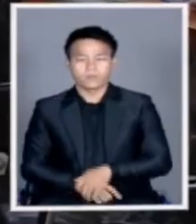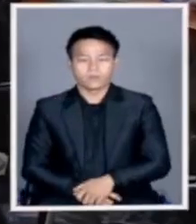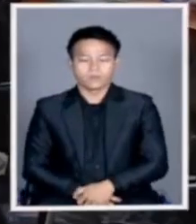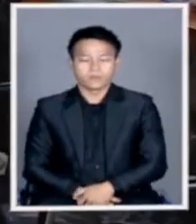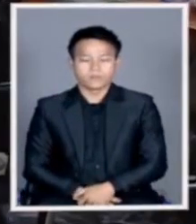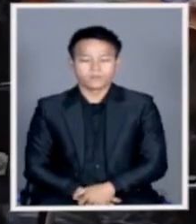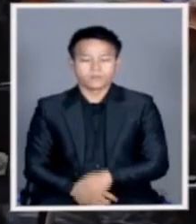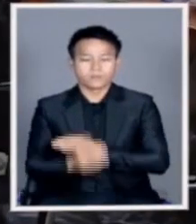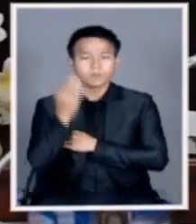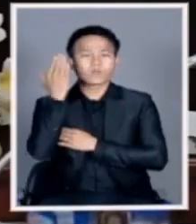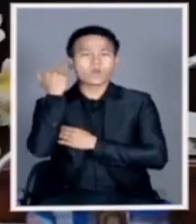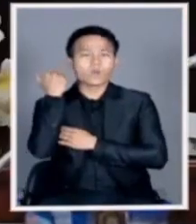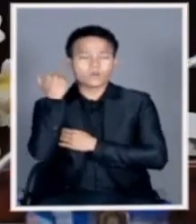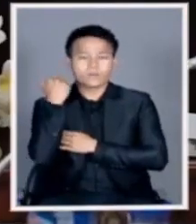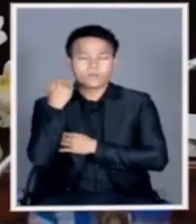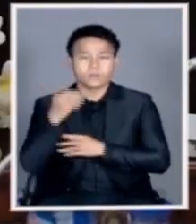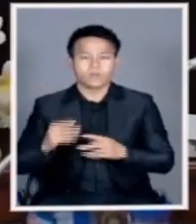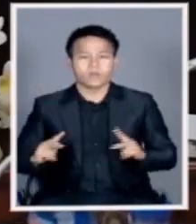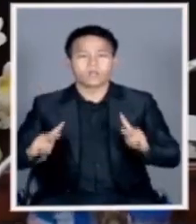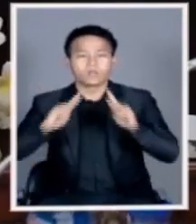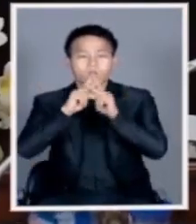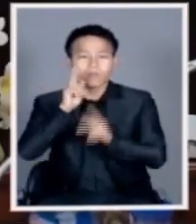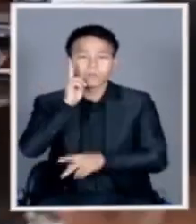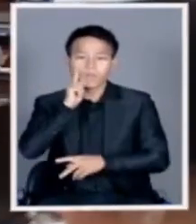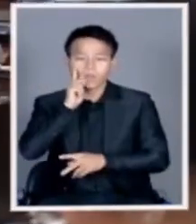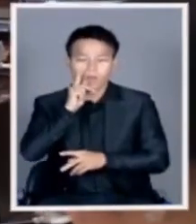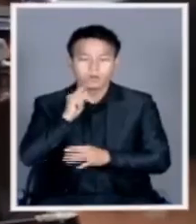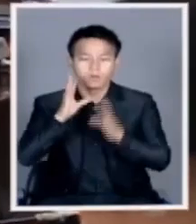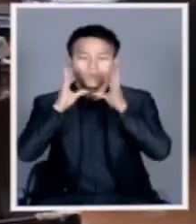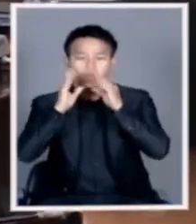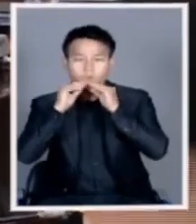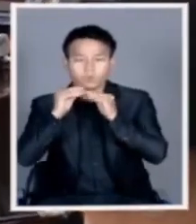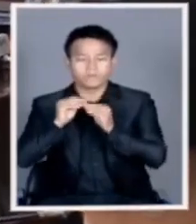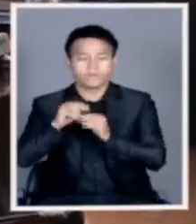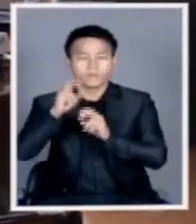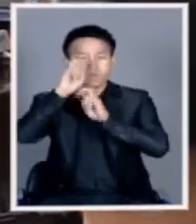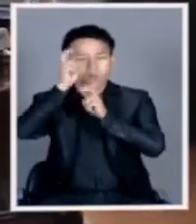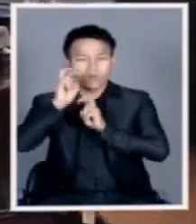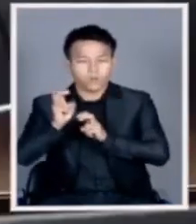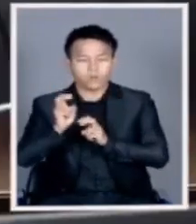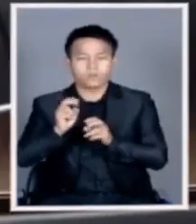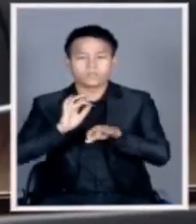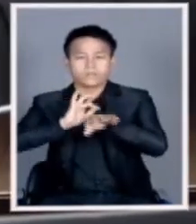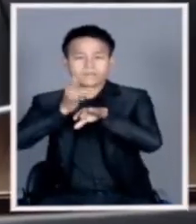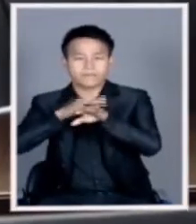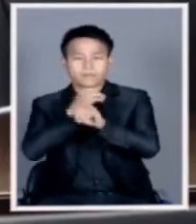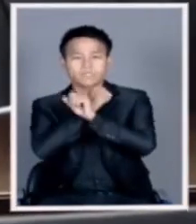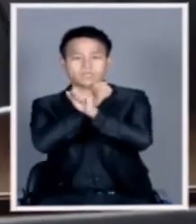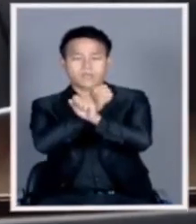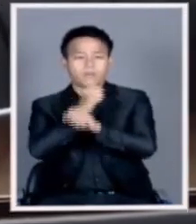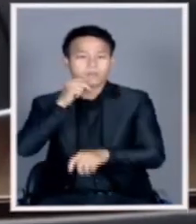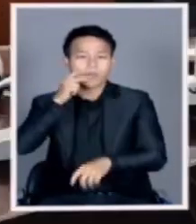ในเมื่อวานนี้กระทรวงแถลงข่าววัฒนธรรมและท่องเที่ยวได้จัดสัมมนาวิทยาศาสตร์ภายใต้หัวข้อสัมมนาวิทยาศาสตร์ต้านข่าวปลอม